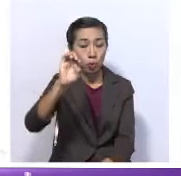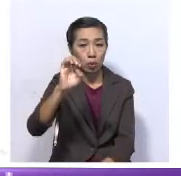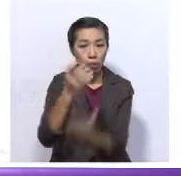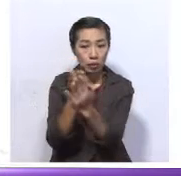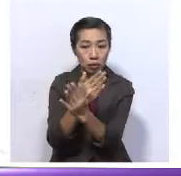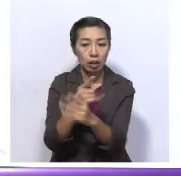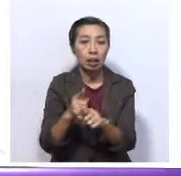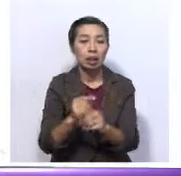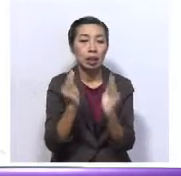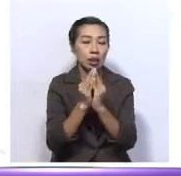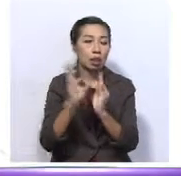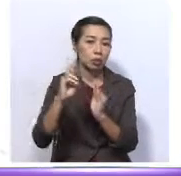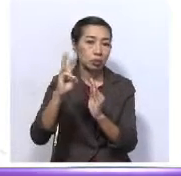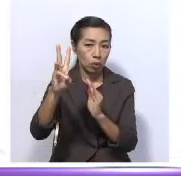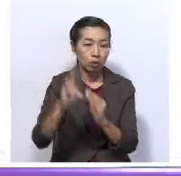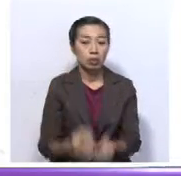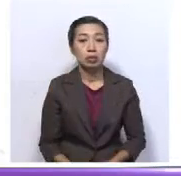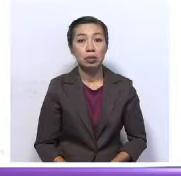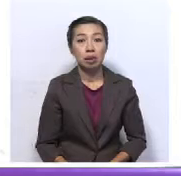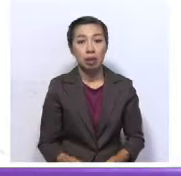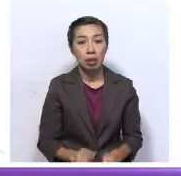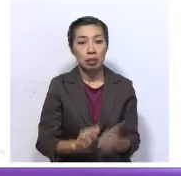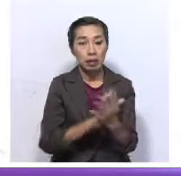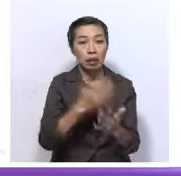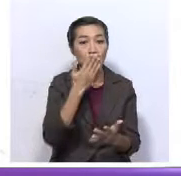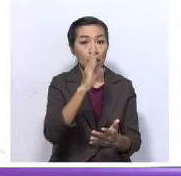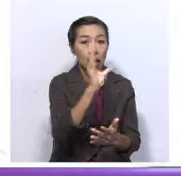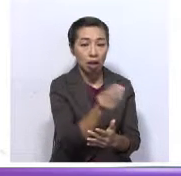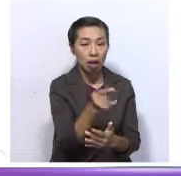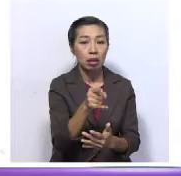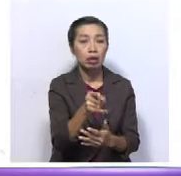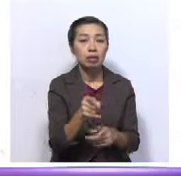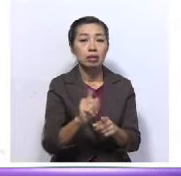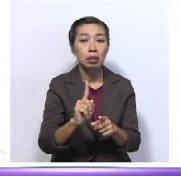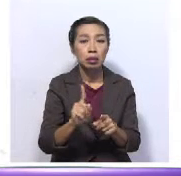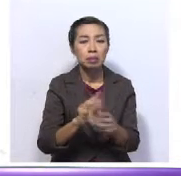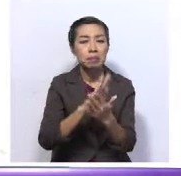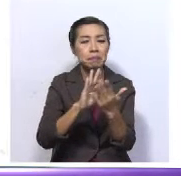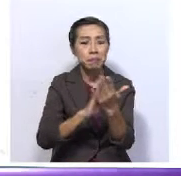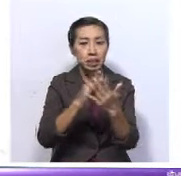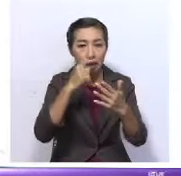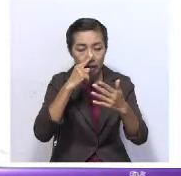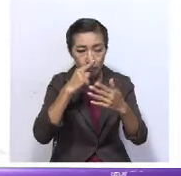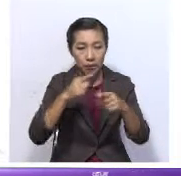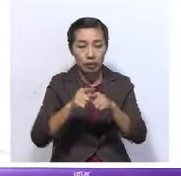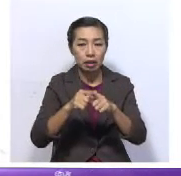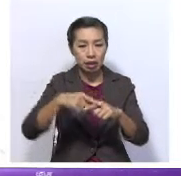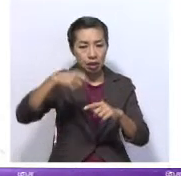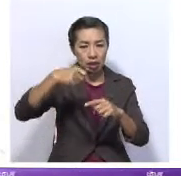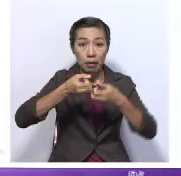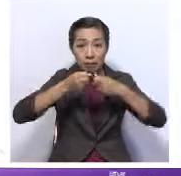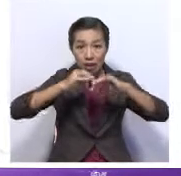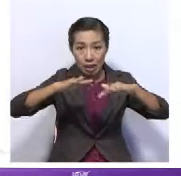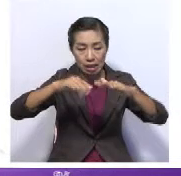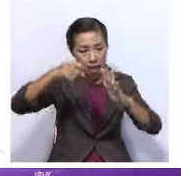ลี่ยอยู่ที่66คะแนนส่วนประเทศในแถบแอฟริกาซาฮาราซึ่งก็คือประเทศที่อยู่ด้านใต้ทะเลทรายซาฮารานะคะอยู่